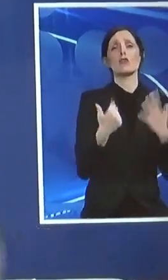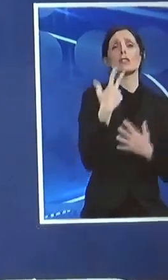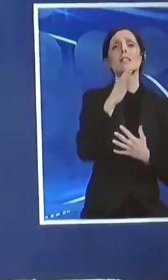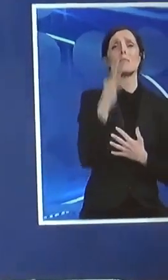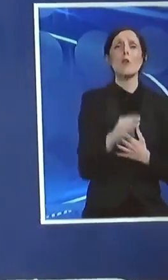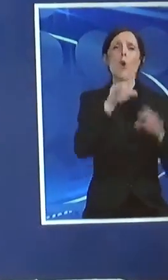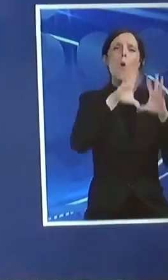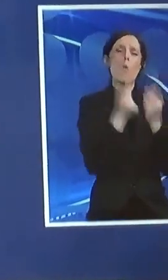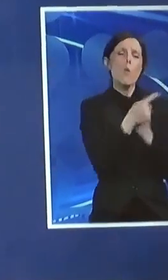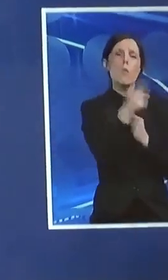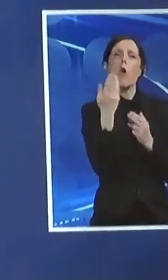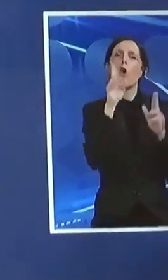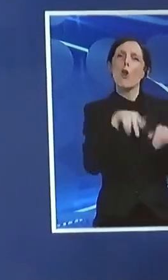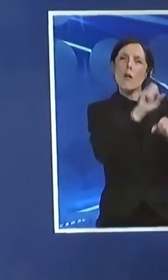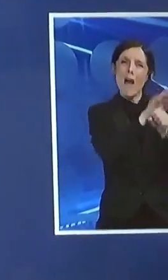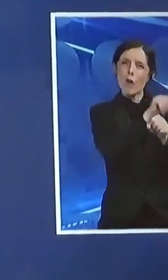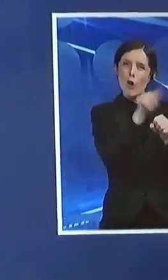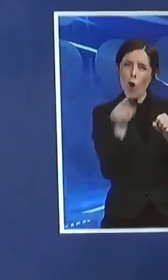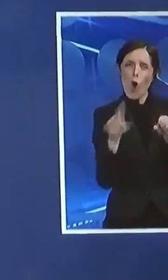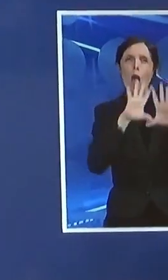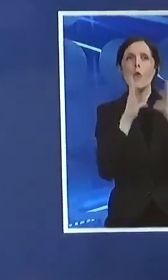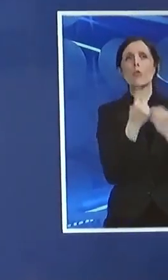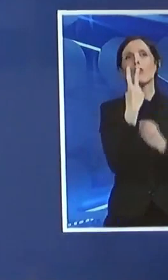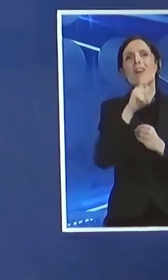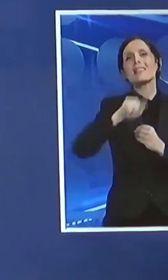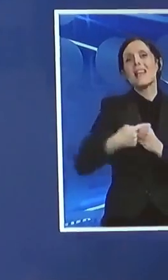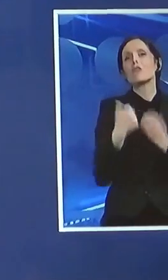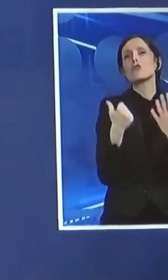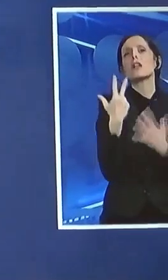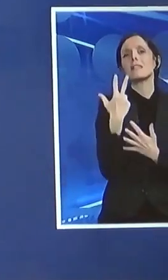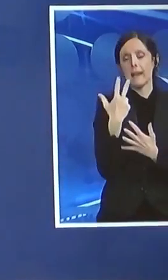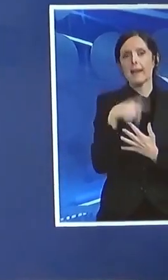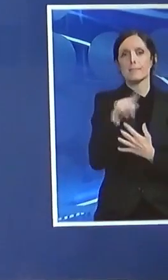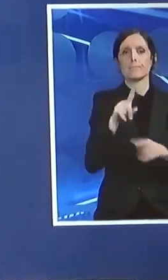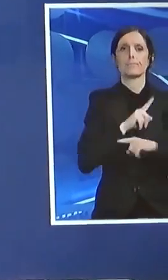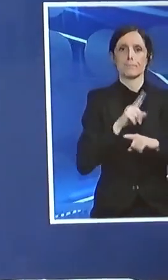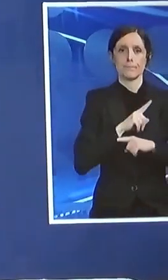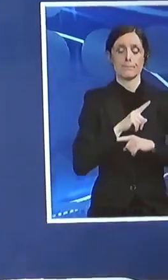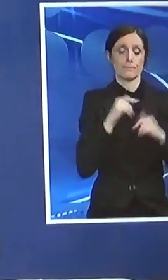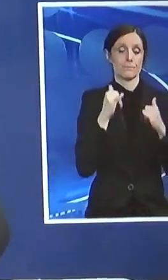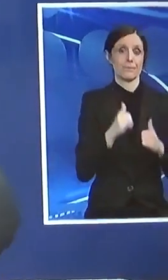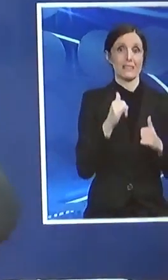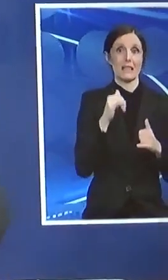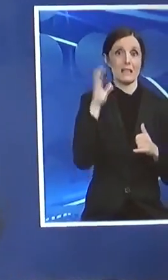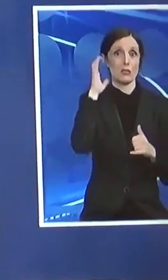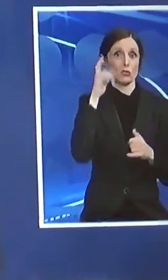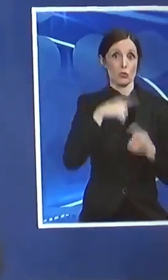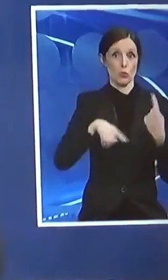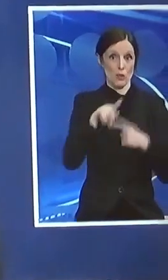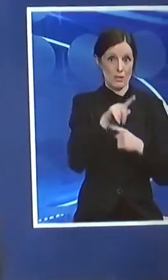2,63%. Danas smo, većina je čula za tu vest o ulasku